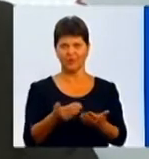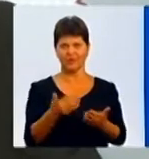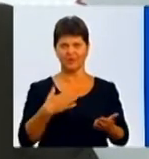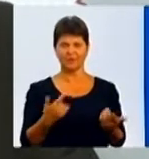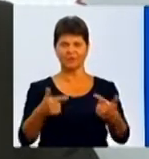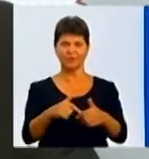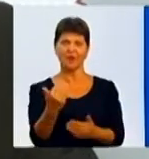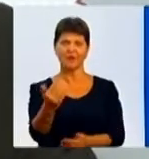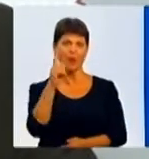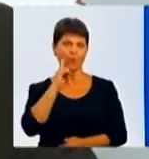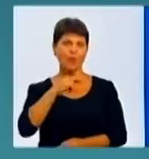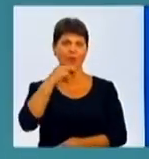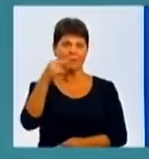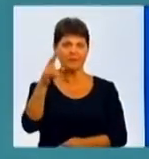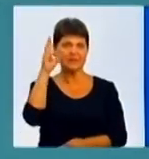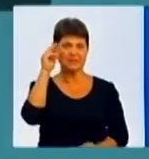увазі цифри.